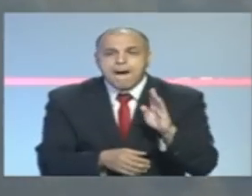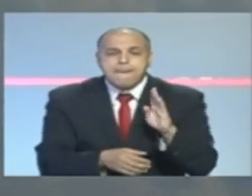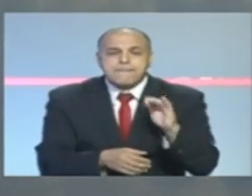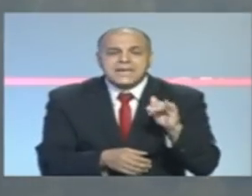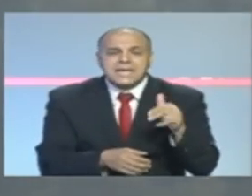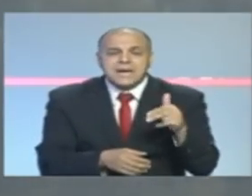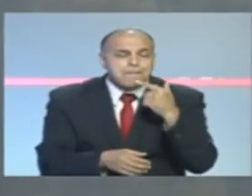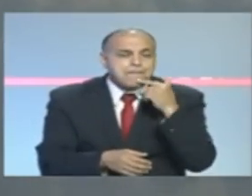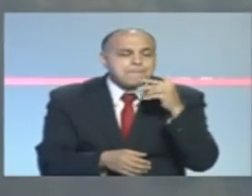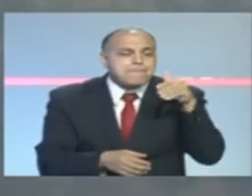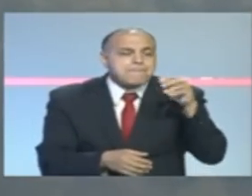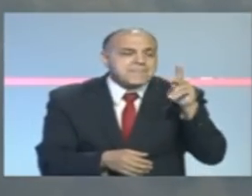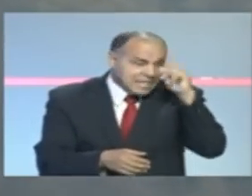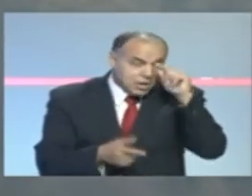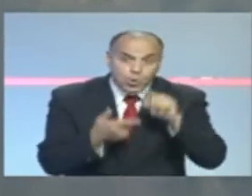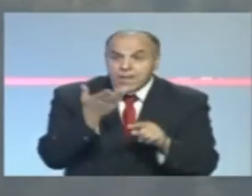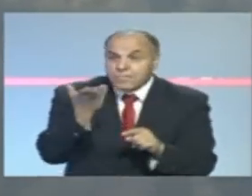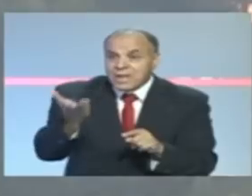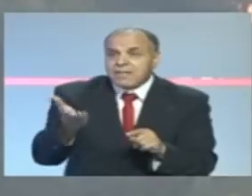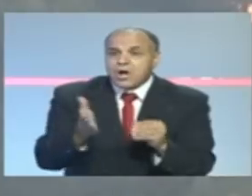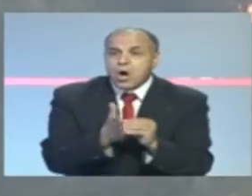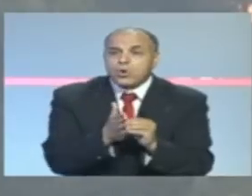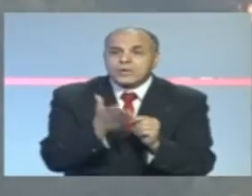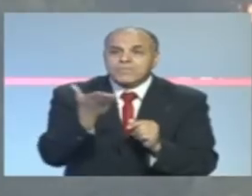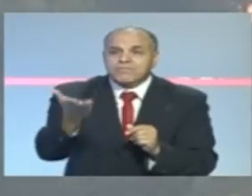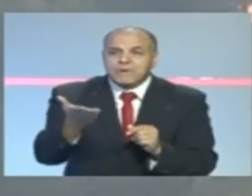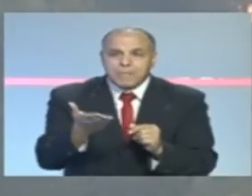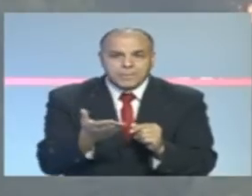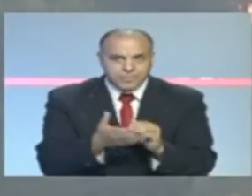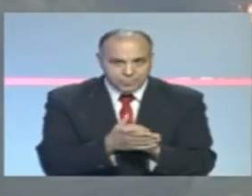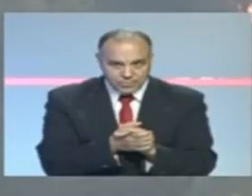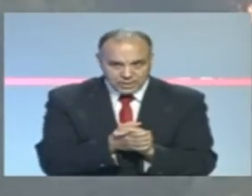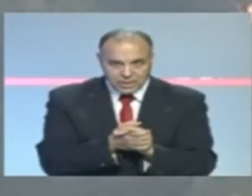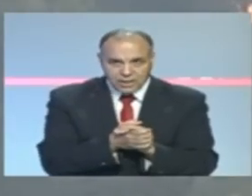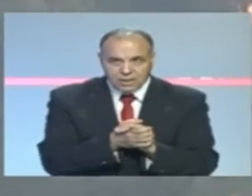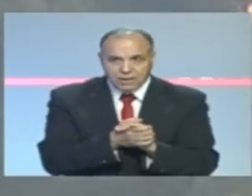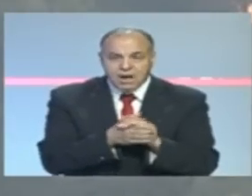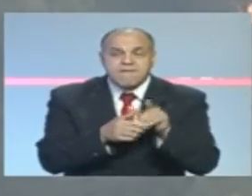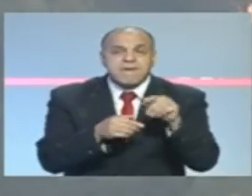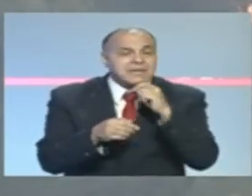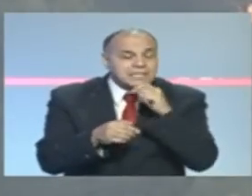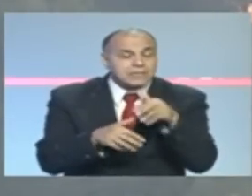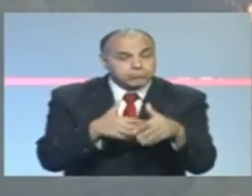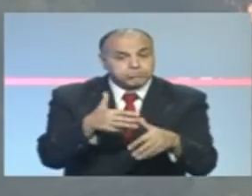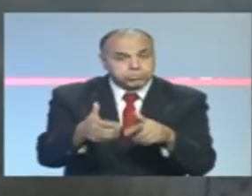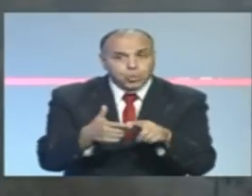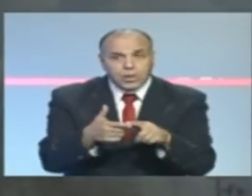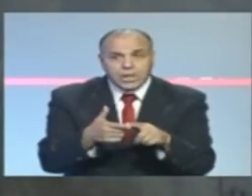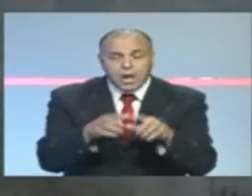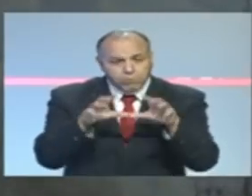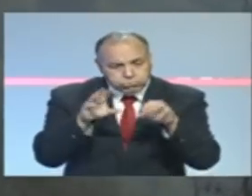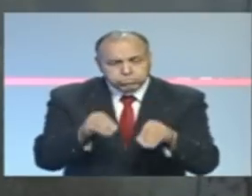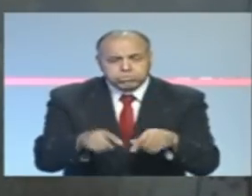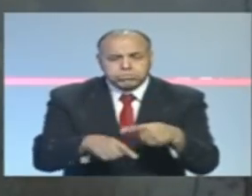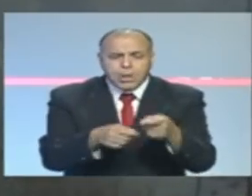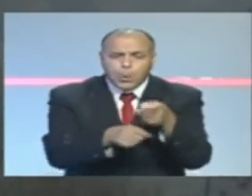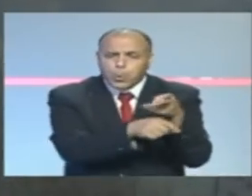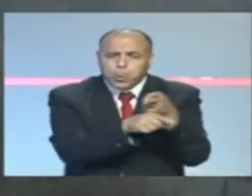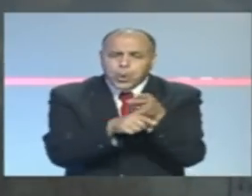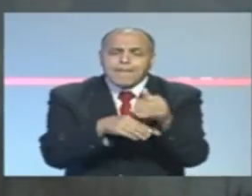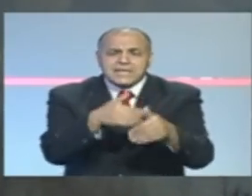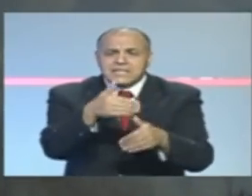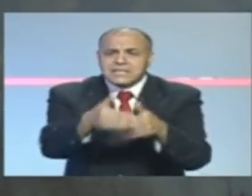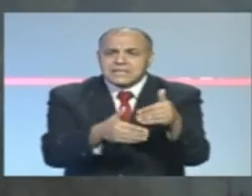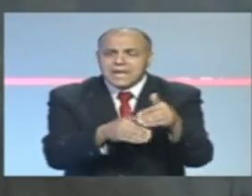اضافه الى مباشره اضافه الى ذلك انه بالنسبه الباب مازال لحد الان عمليه الاتفاق المتواصله على